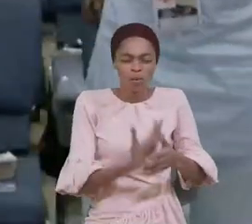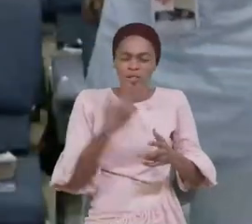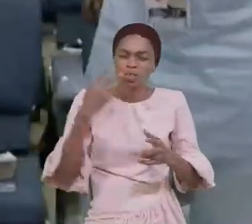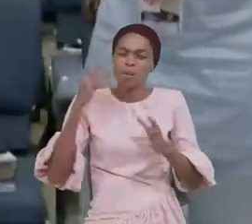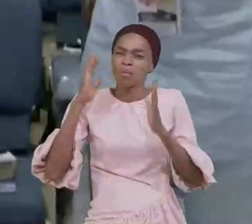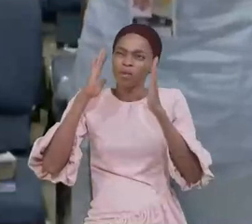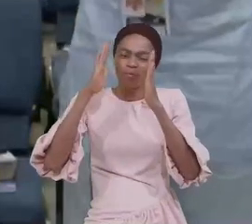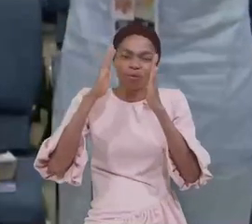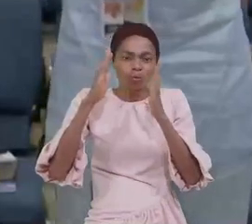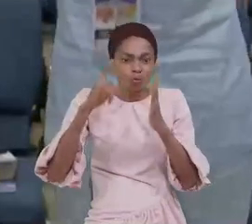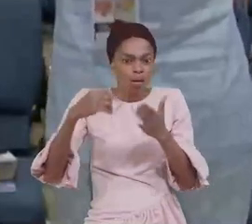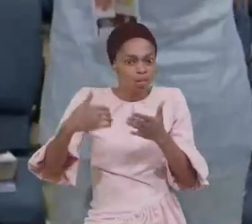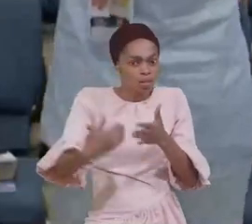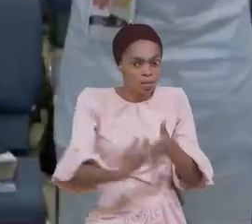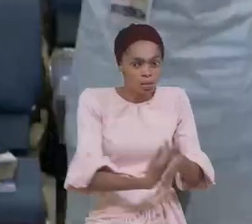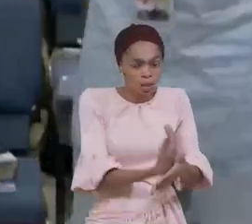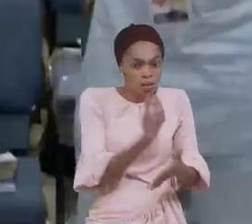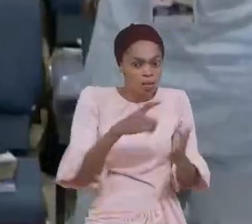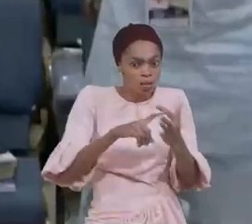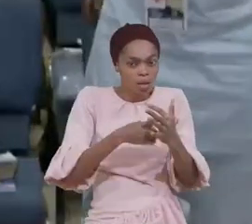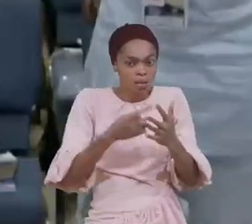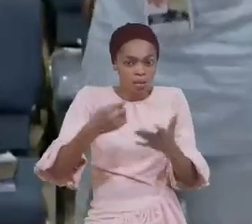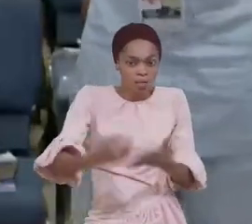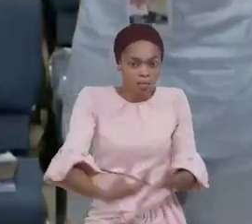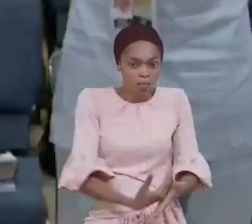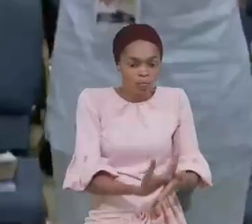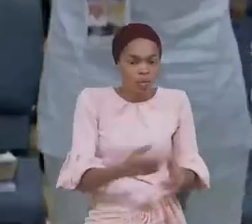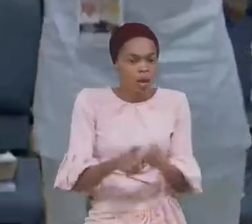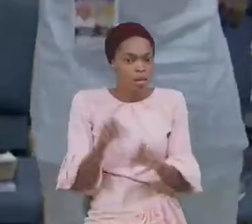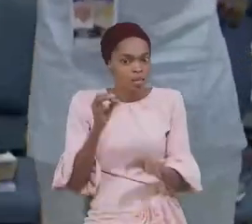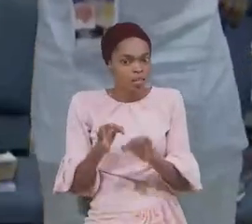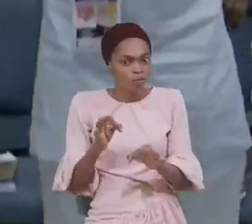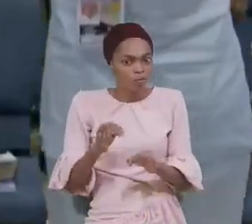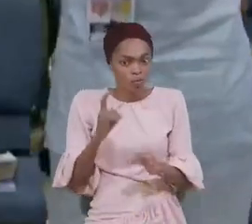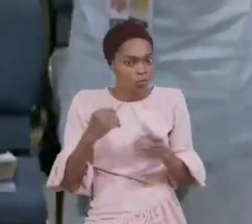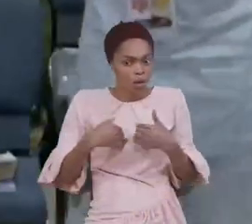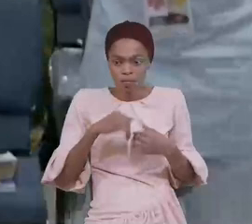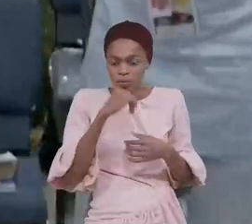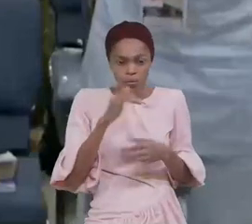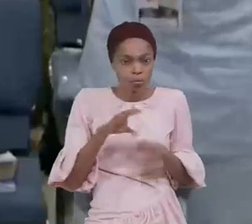comme si rien n'a été fait